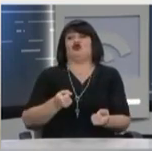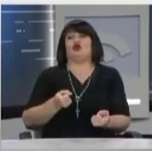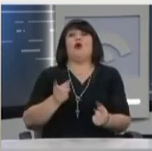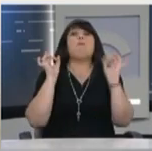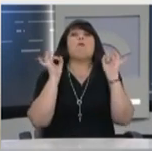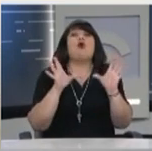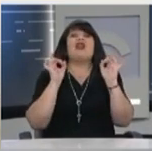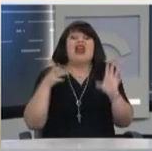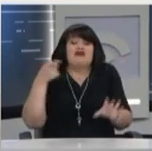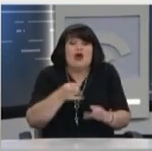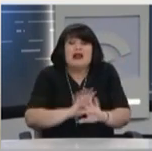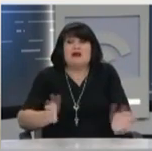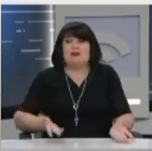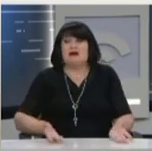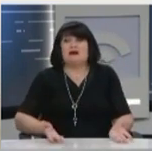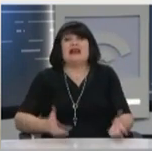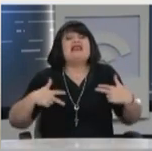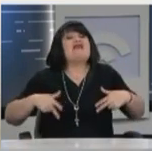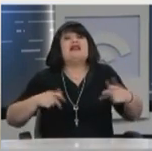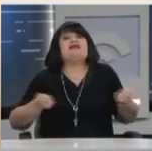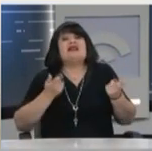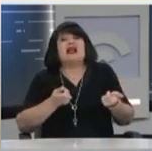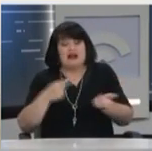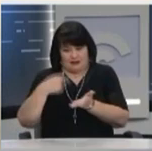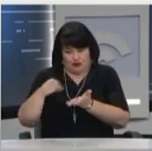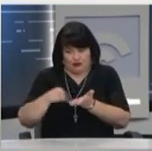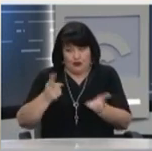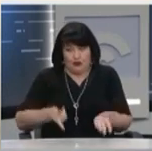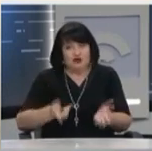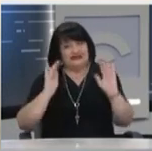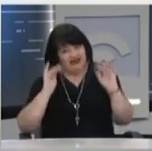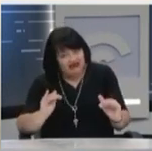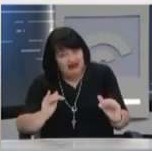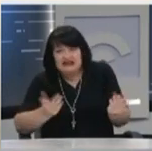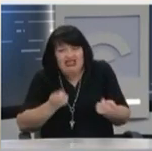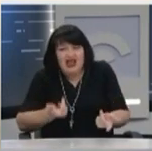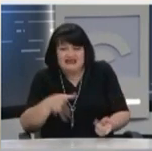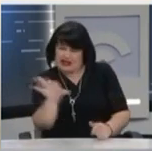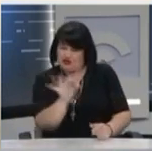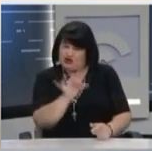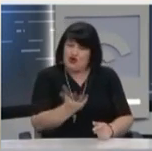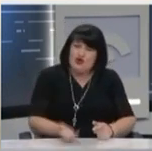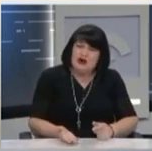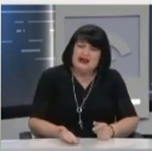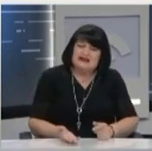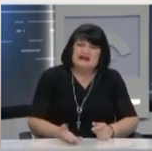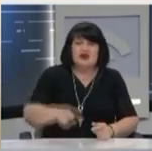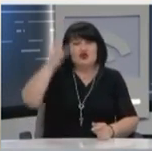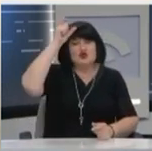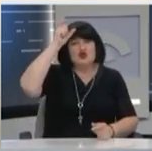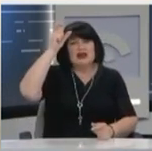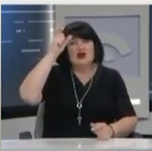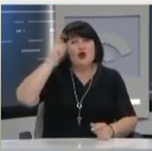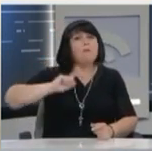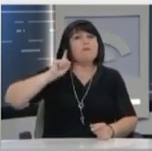διορίζονται. Τι θα κάνει η κυβέρνηση. Θα το διορθώσει. Θα τα αφήσει έτσι. Δεν βλέπουμε τι γίνεται με το τουρκικό κόμμα